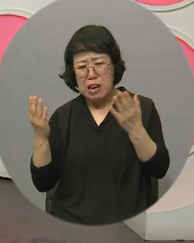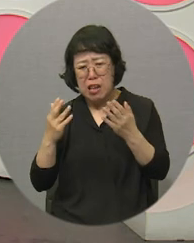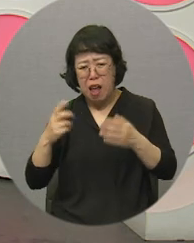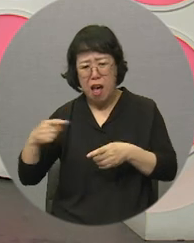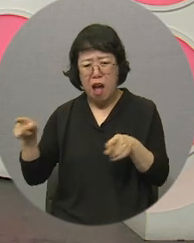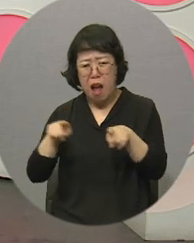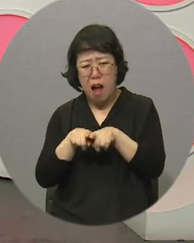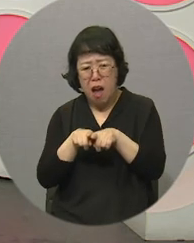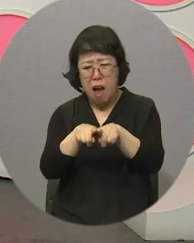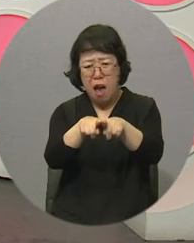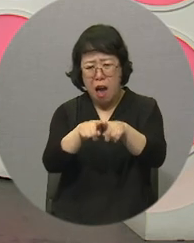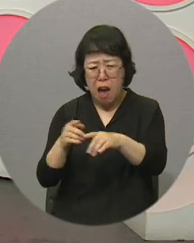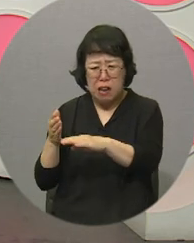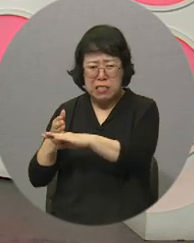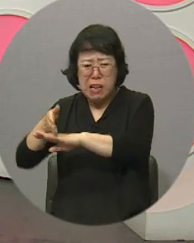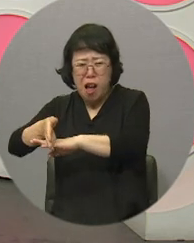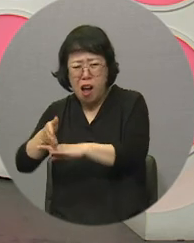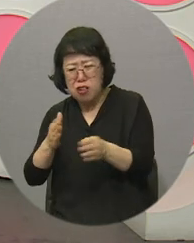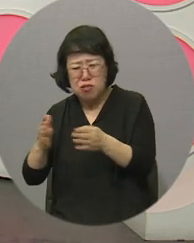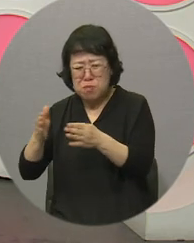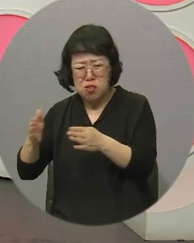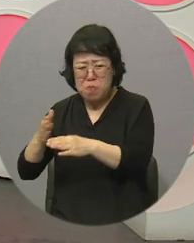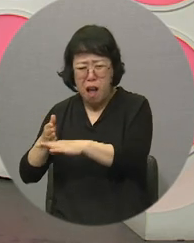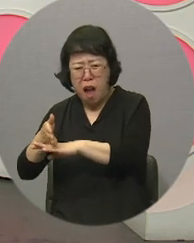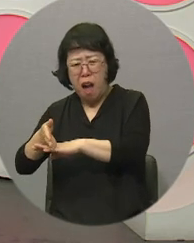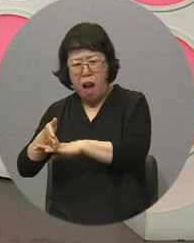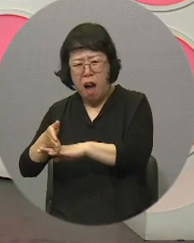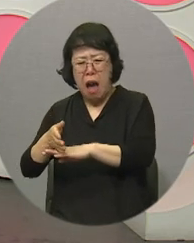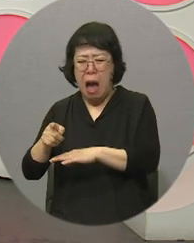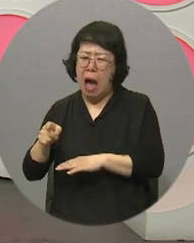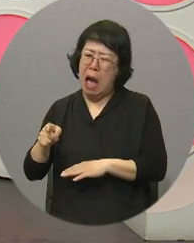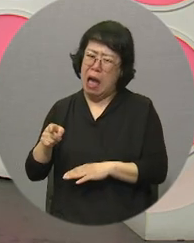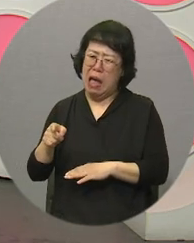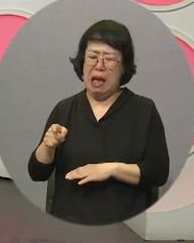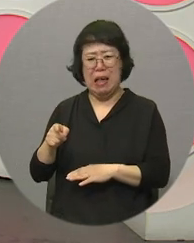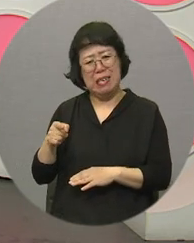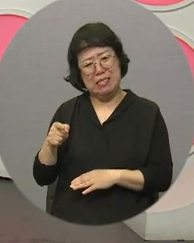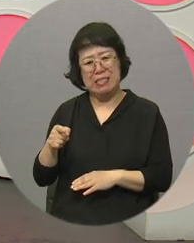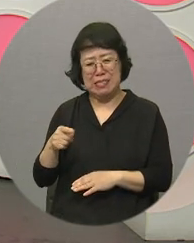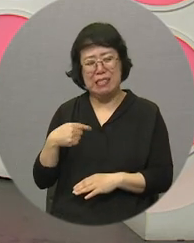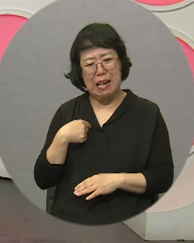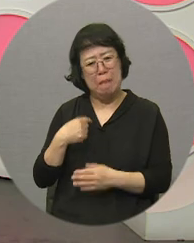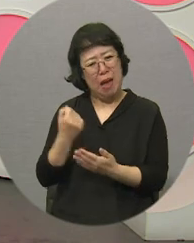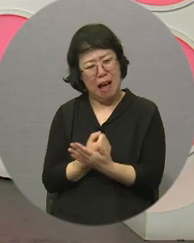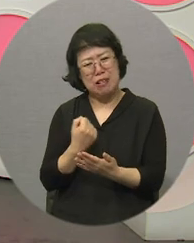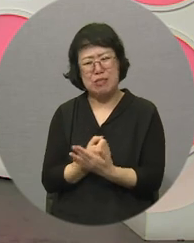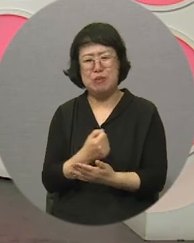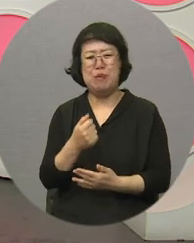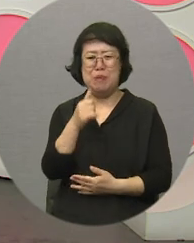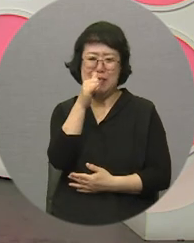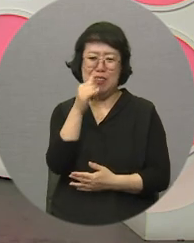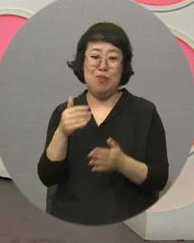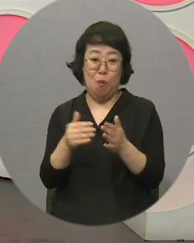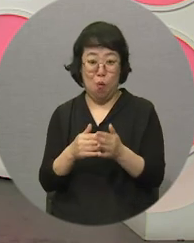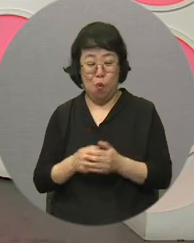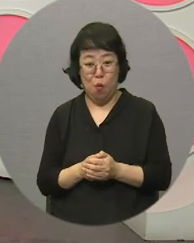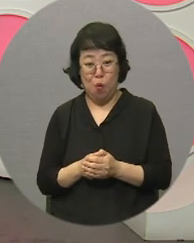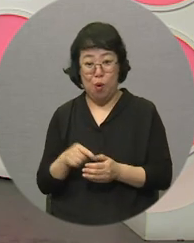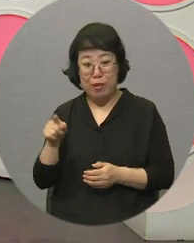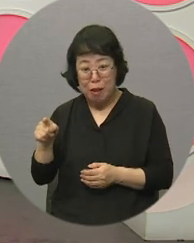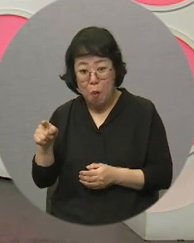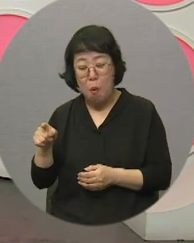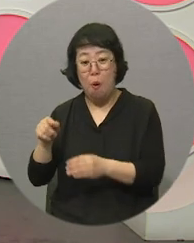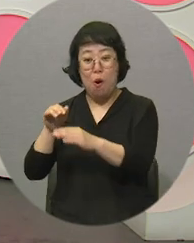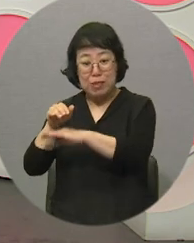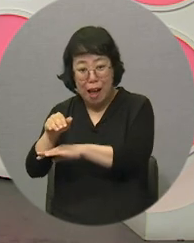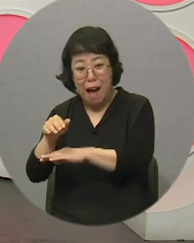스트레스를 받았습니다. 그런데 이제 아내에게도 차가 생겼기 때문에 저는